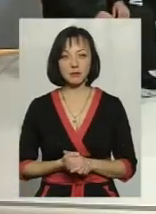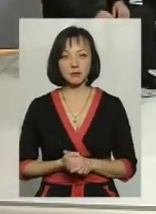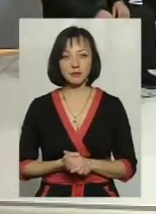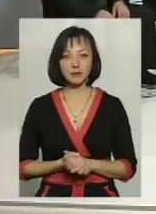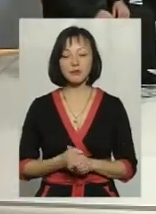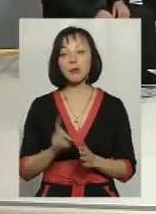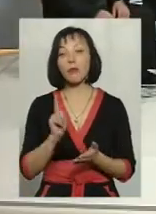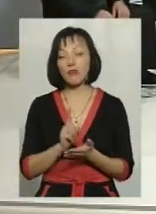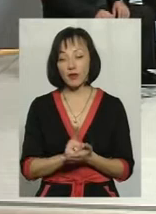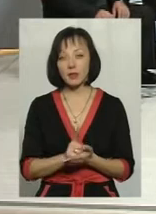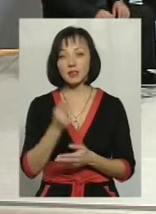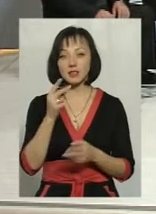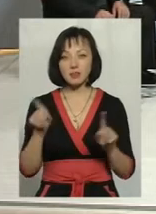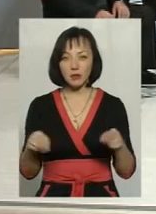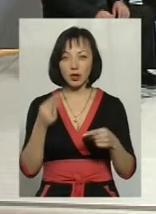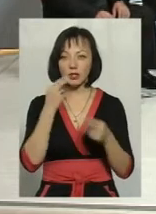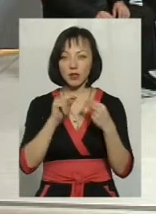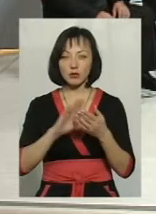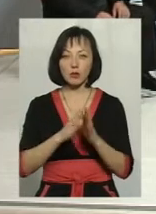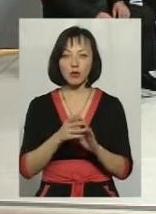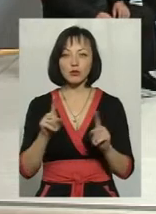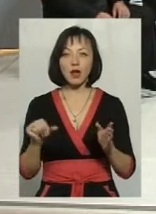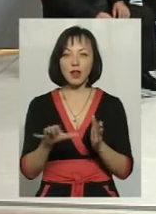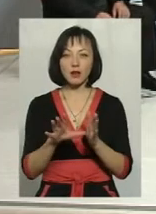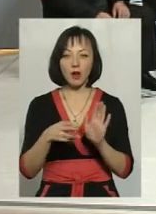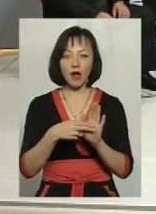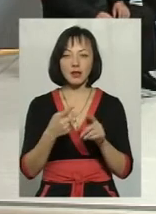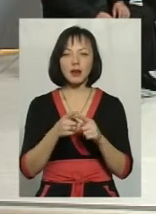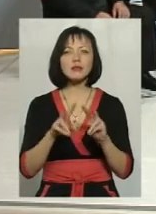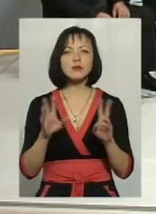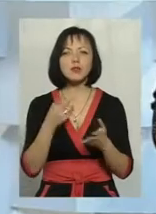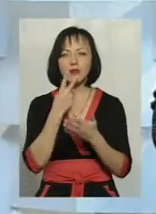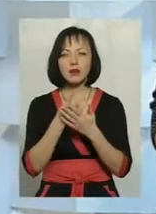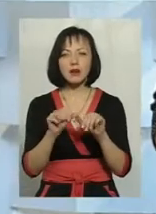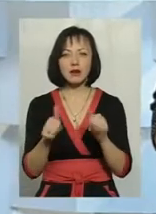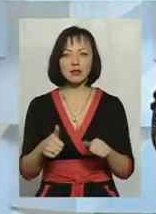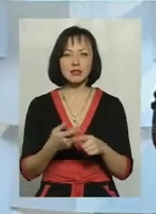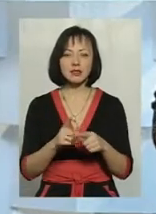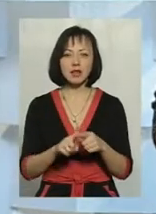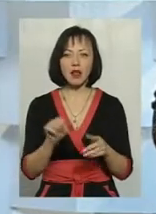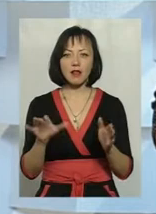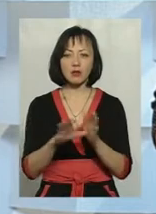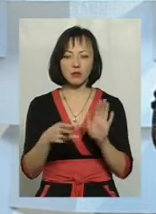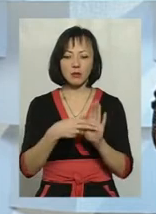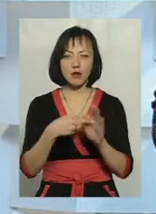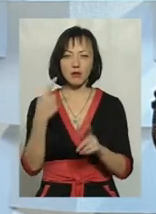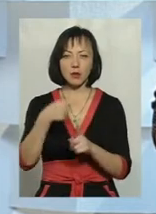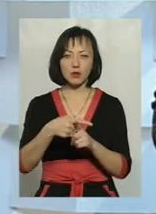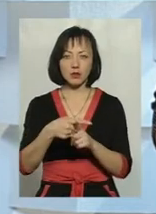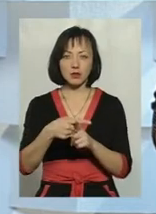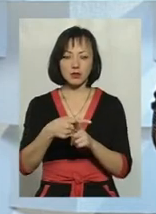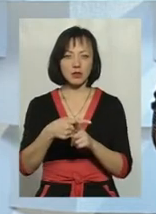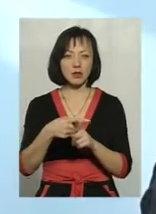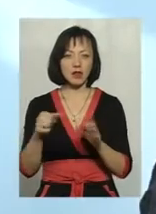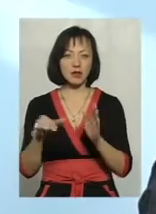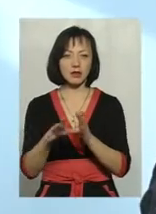Вона покликана дійсно створити, тому що електронні акцизи – це… А як це буде виглядати? Це електронна акцизна марка плюс